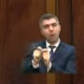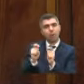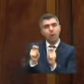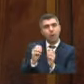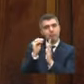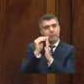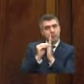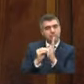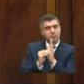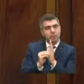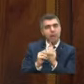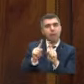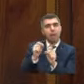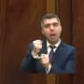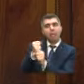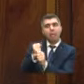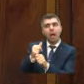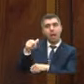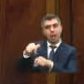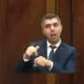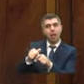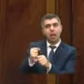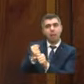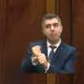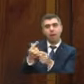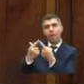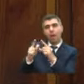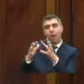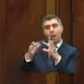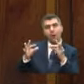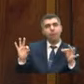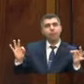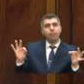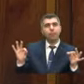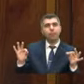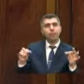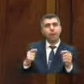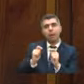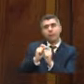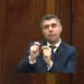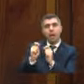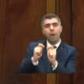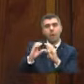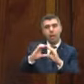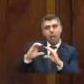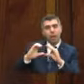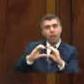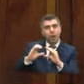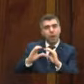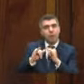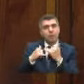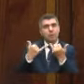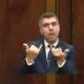ديال المهن الاخرى، فكثير من المهن نحن يعني القطاعات المعنيه في تشاور معها ان شاء الله، وغادي نخرجوا